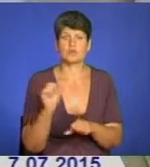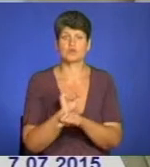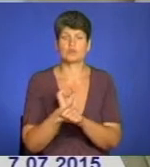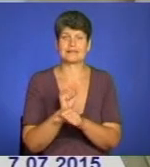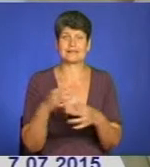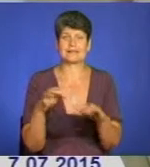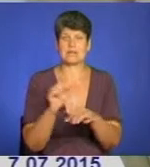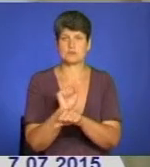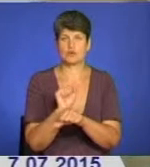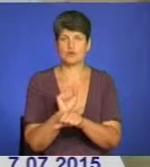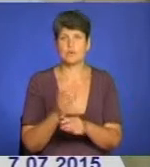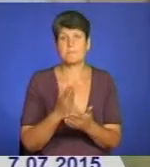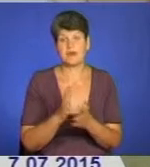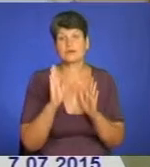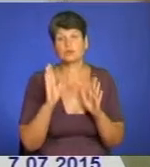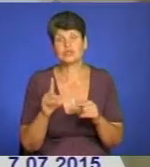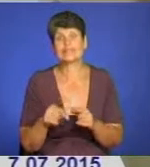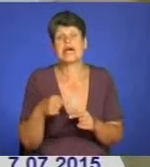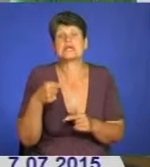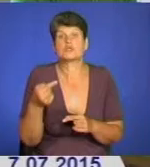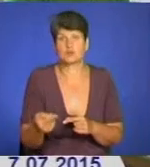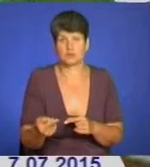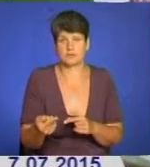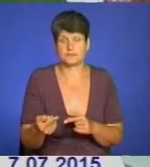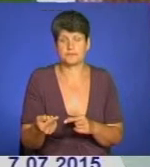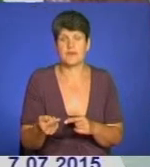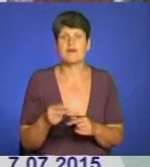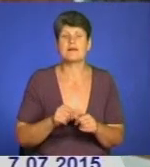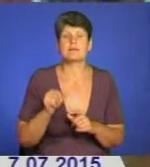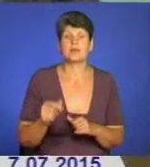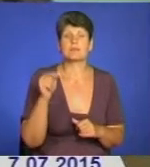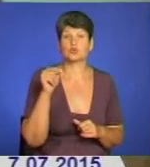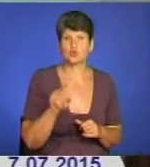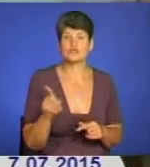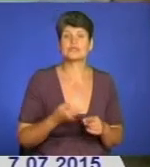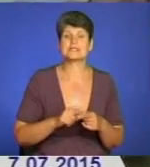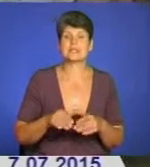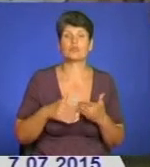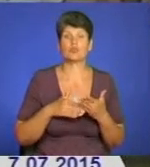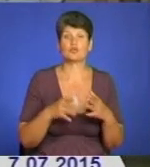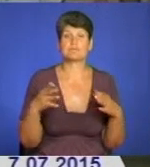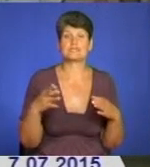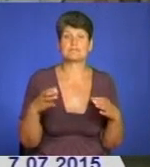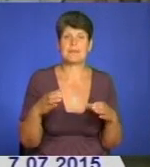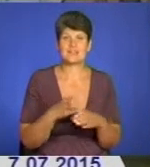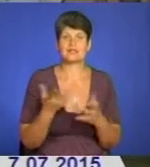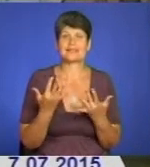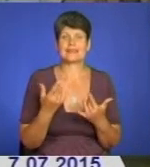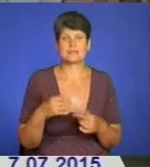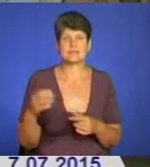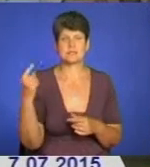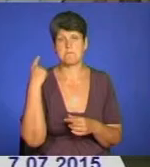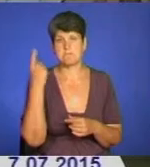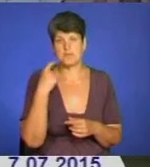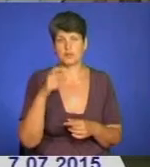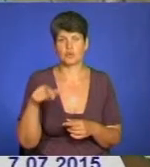громадського транспорту, воно би мало бути наступним кроком. Окрім того, що це допоможе зменшити кількість нетверезих на вулицях міста, вважають в